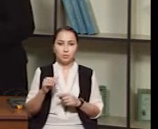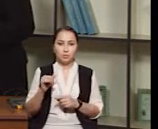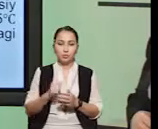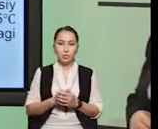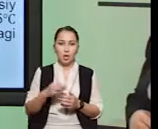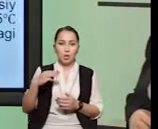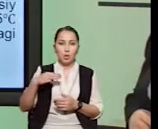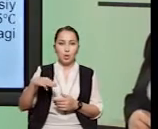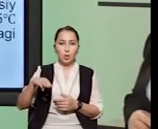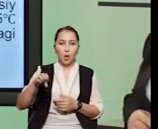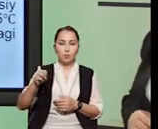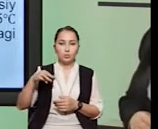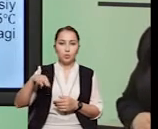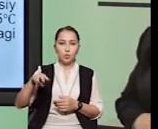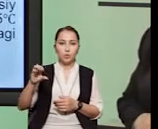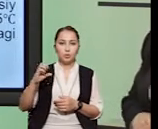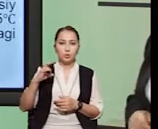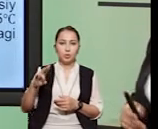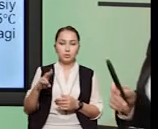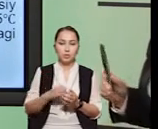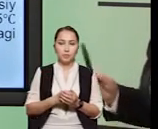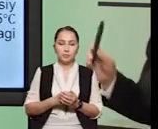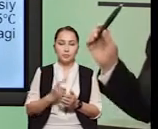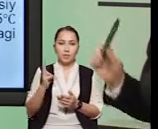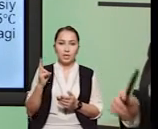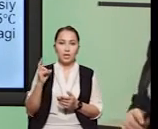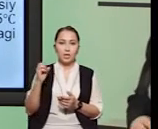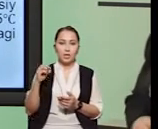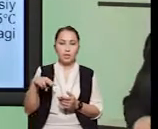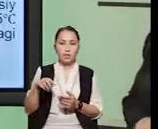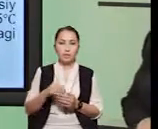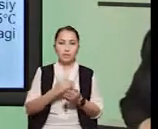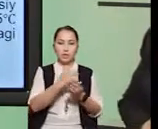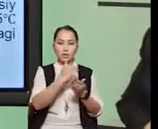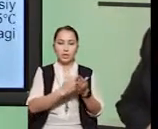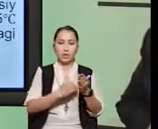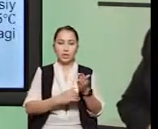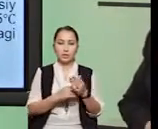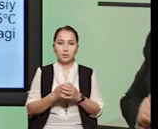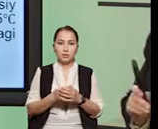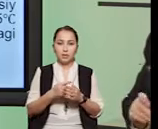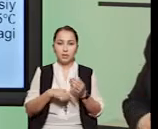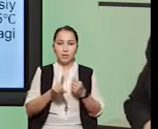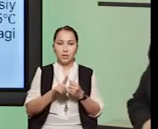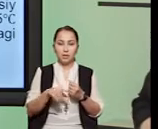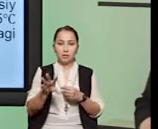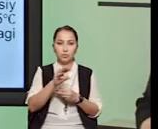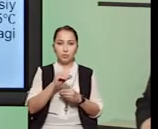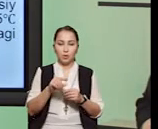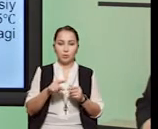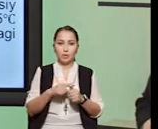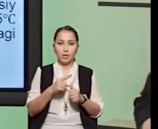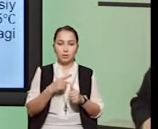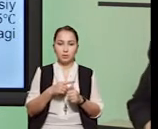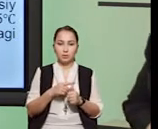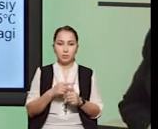William Thomson, ya'ni Lord Kelvin, Kelvin shkalasini yaratdi va bu shkala uni nomi bilan atala